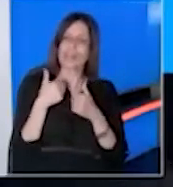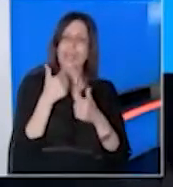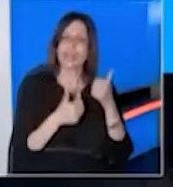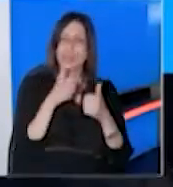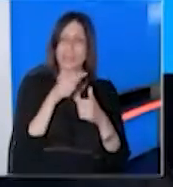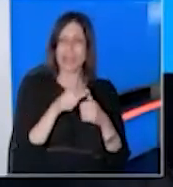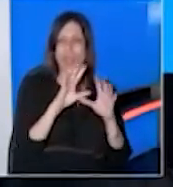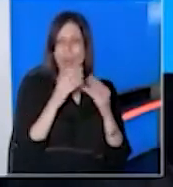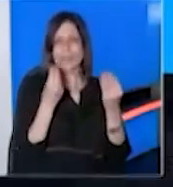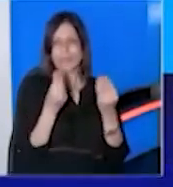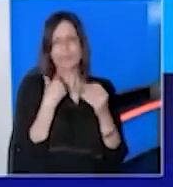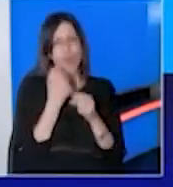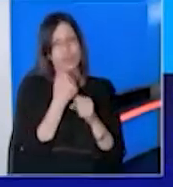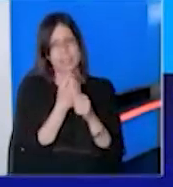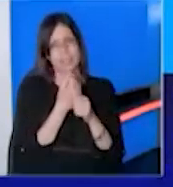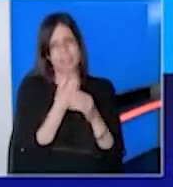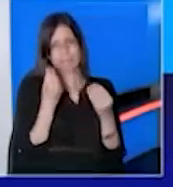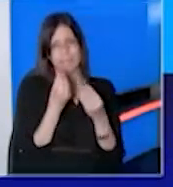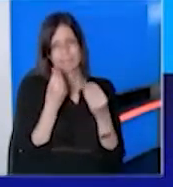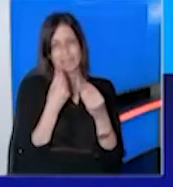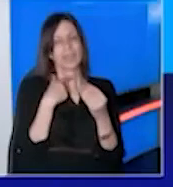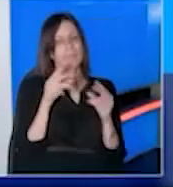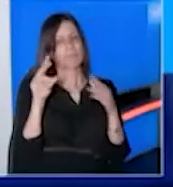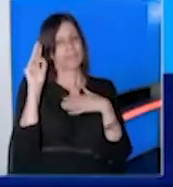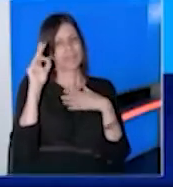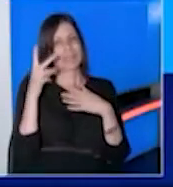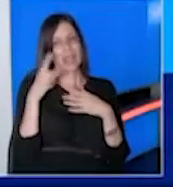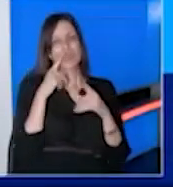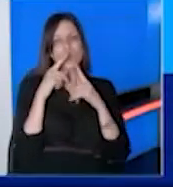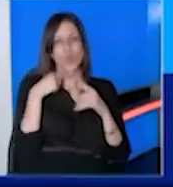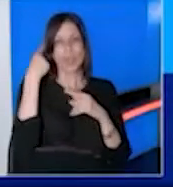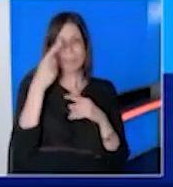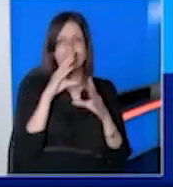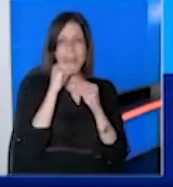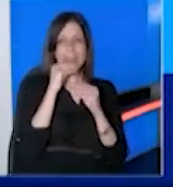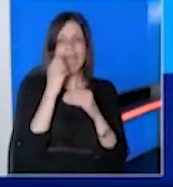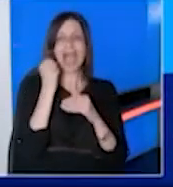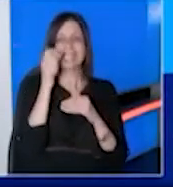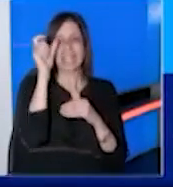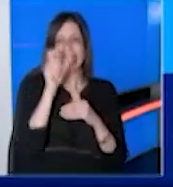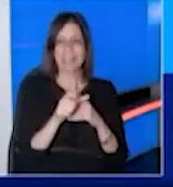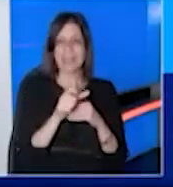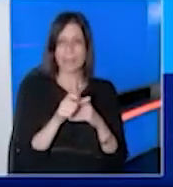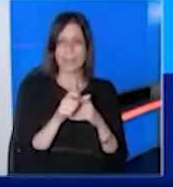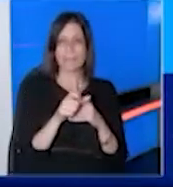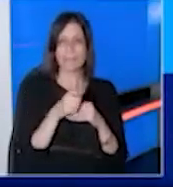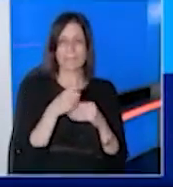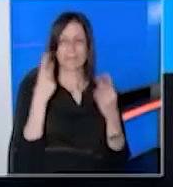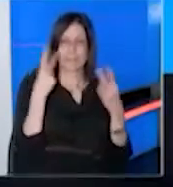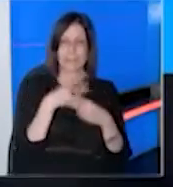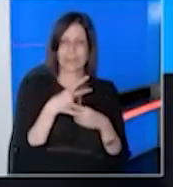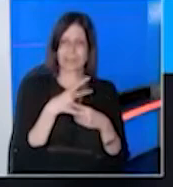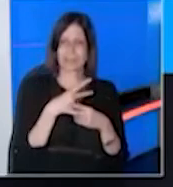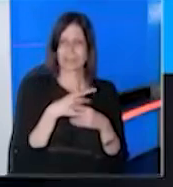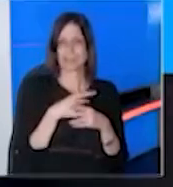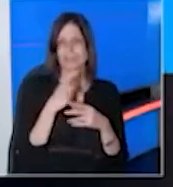דבר. אפילו פשוטה. אתם עושים משהו שהוא לא... אני רק מבטיח לך דבר אחד, דיון הבא אנחנו נדבר על החזקת אדם, ברית פיקוח, וזה אתה יודע טוב. אוי, זה עבר